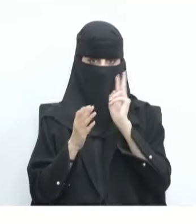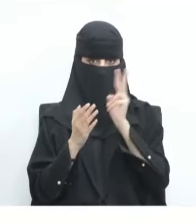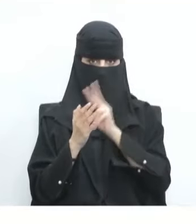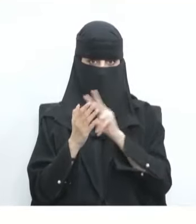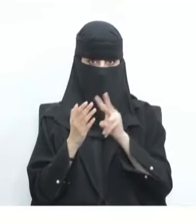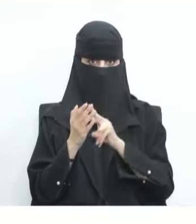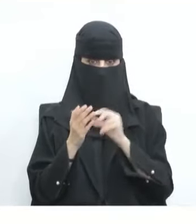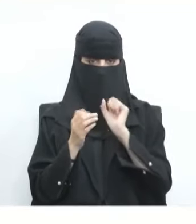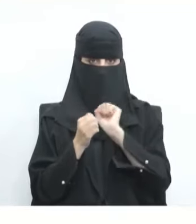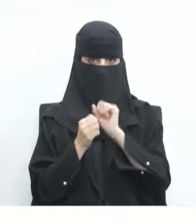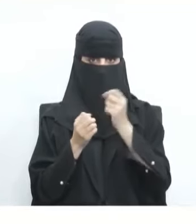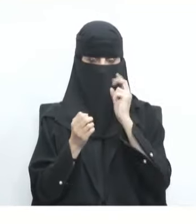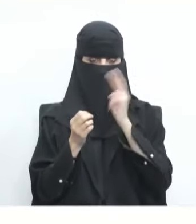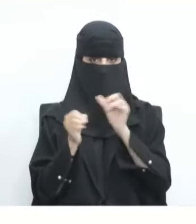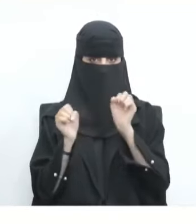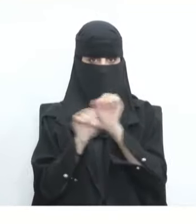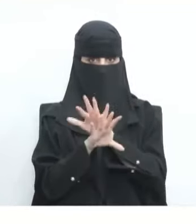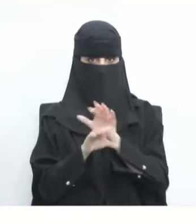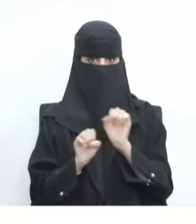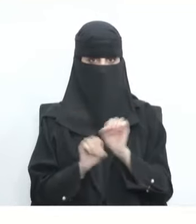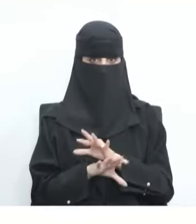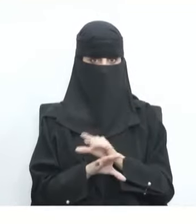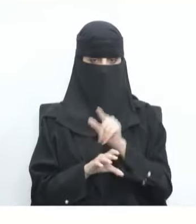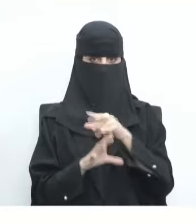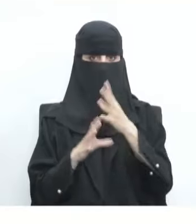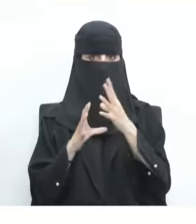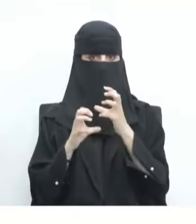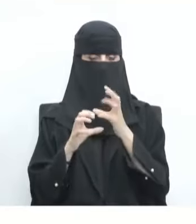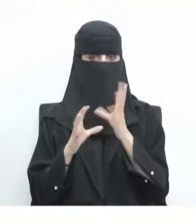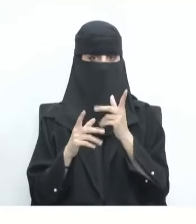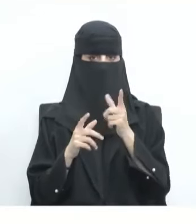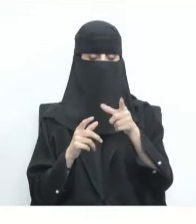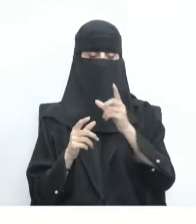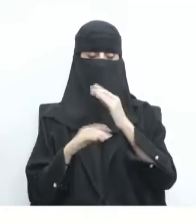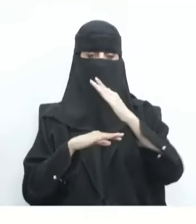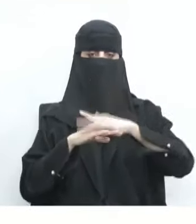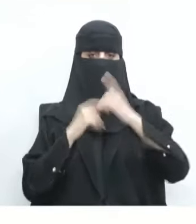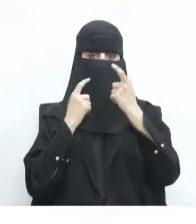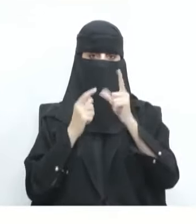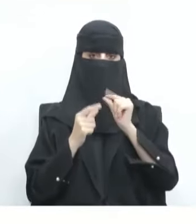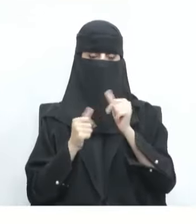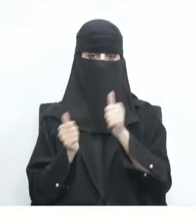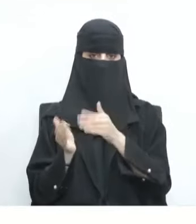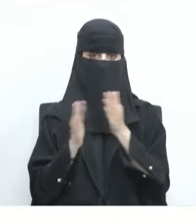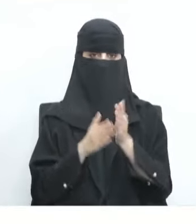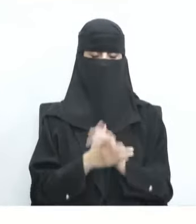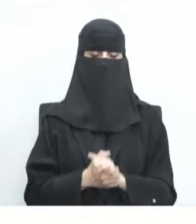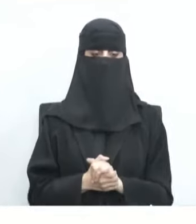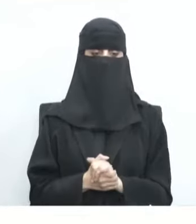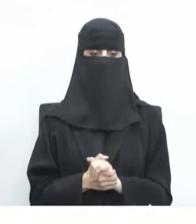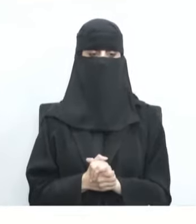قم بوضع درجه على كل سؤال تجيب عليه ثم قوم استماعك